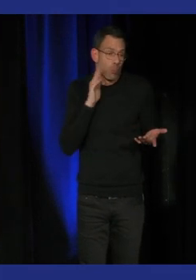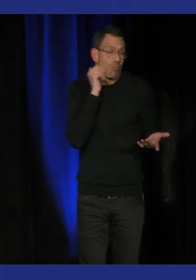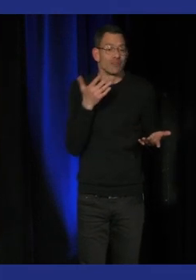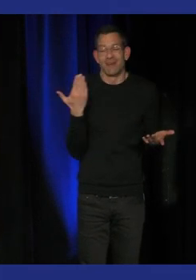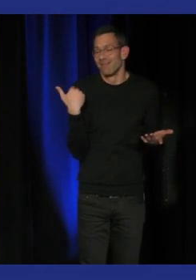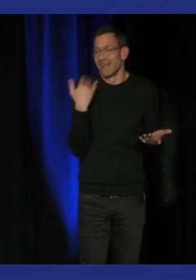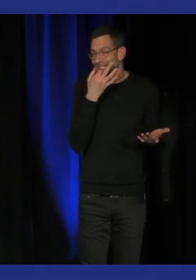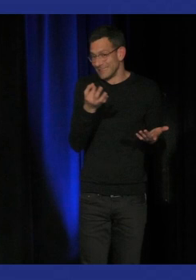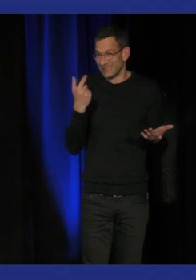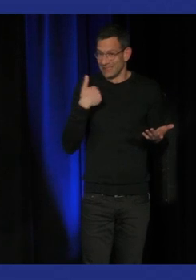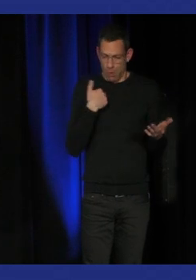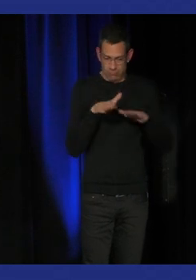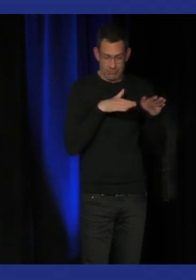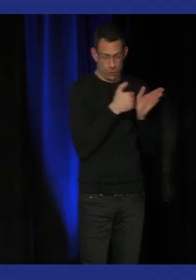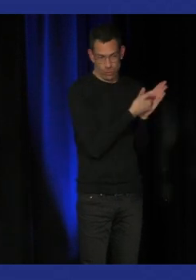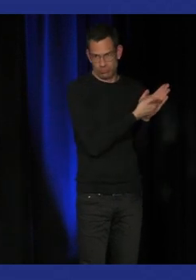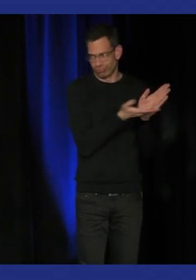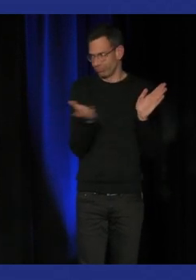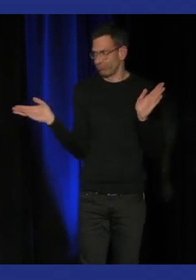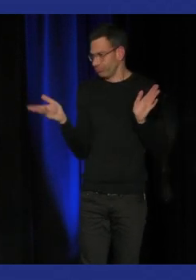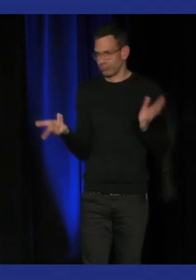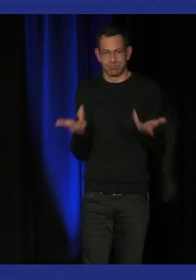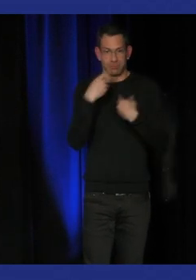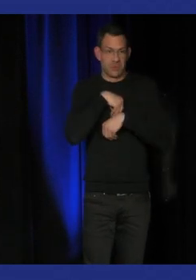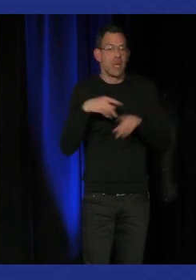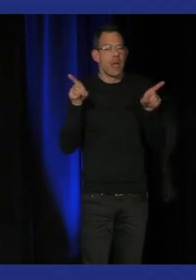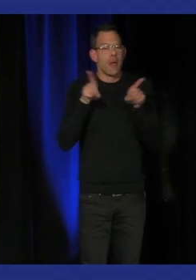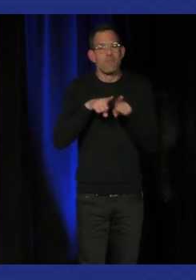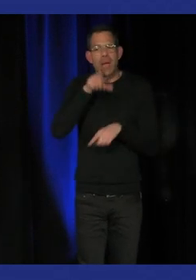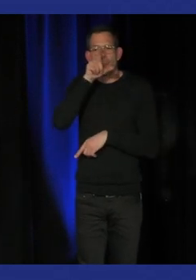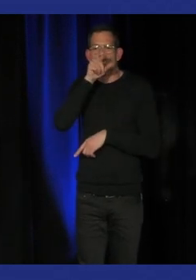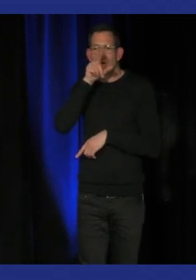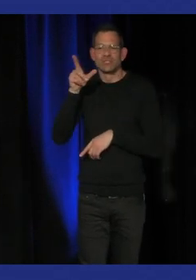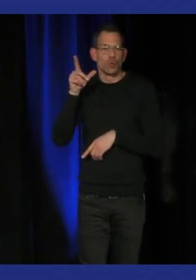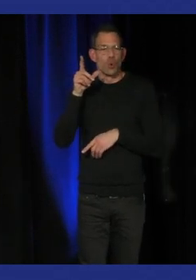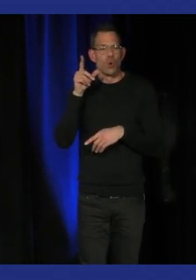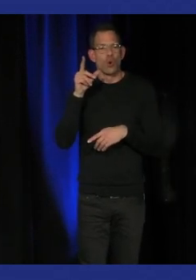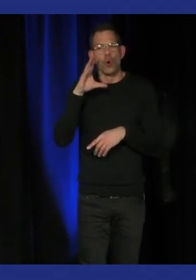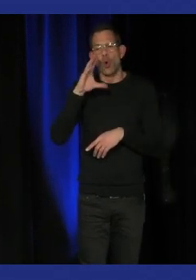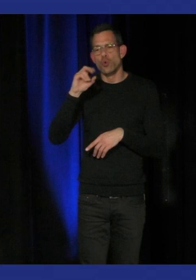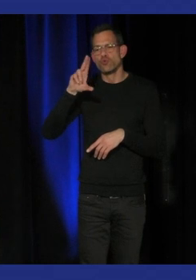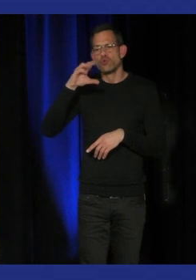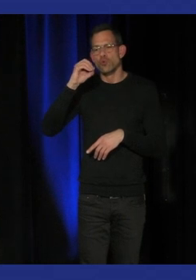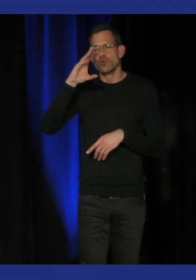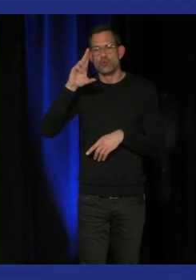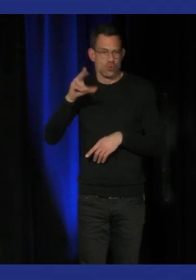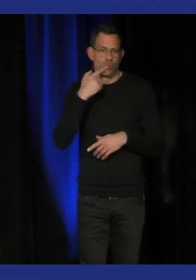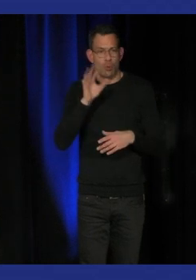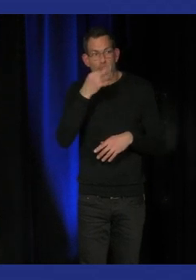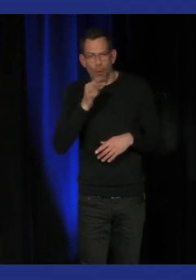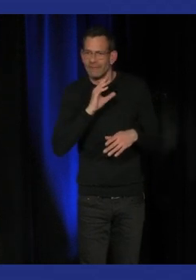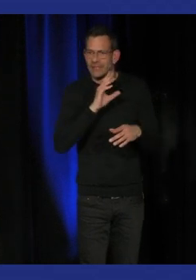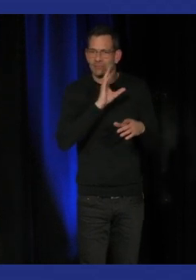je pratique un polythéisme méthodologique. Je suis un peu comme le coucou qui dort dans le lit de plusieurs disciplines. Donc, je profite